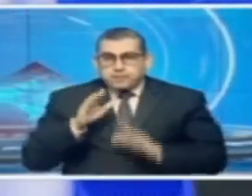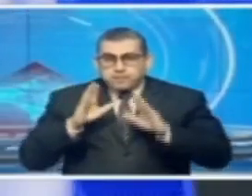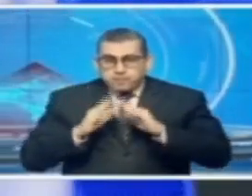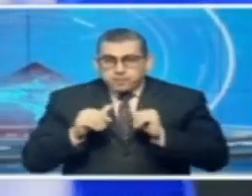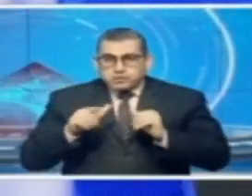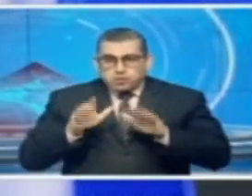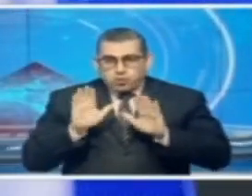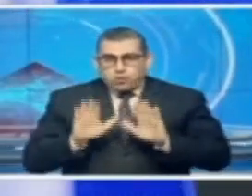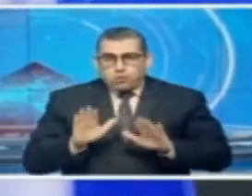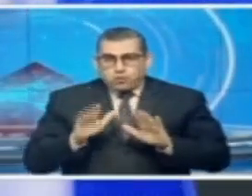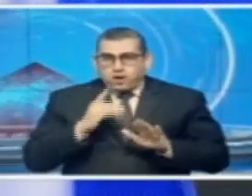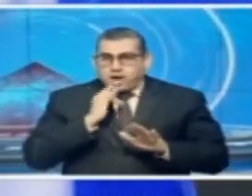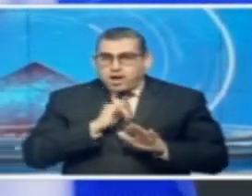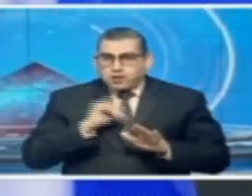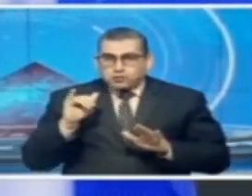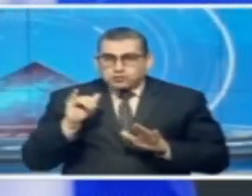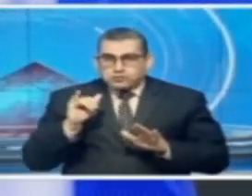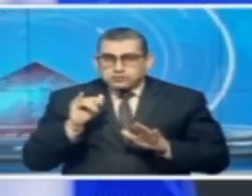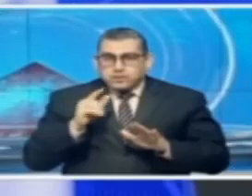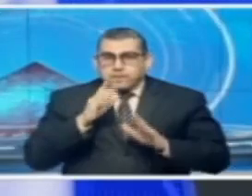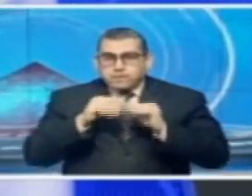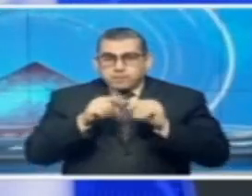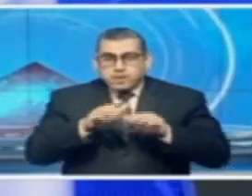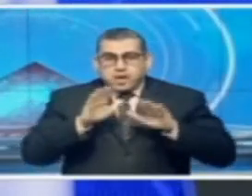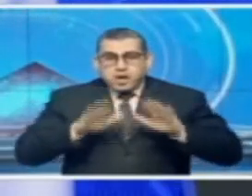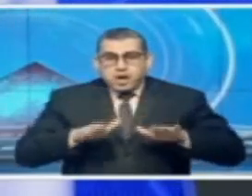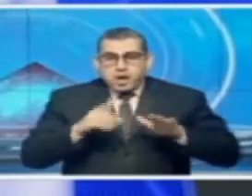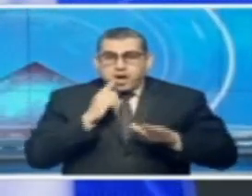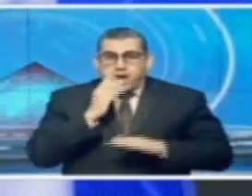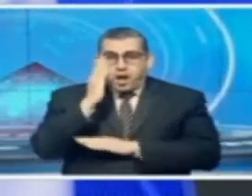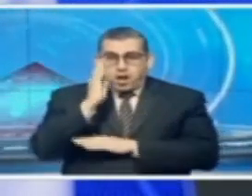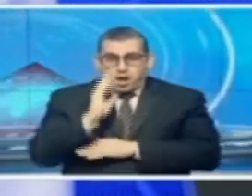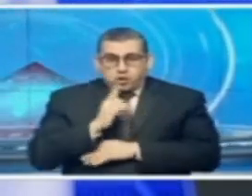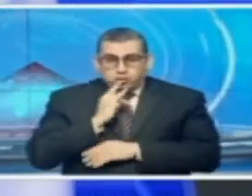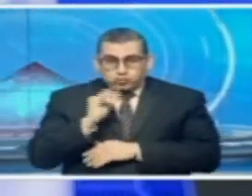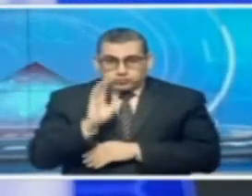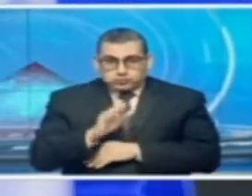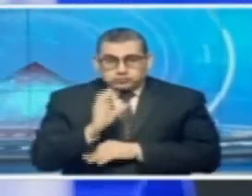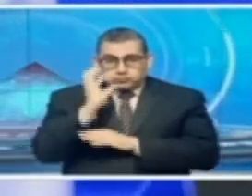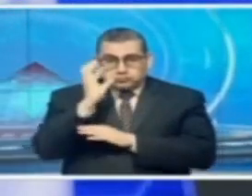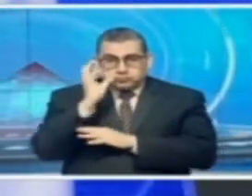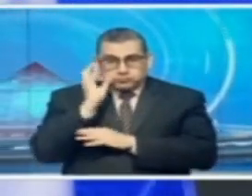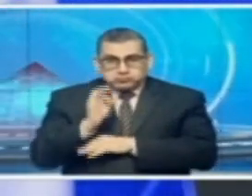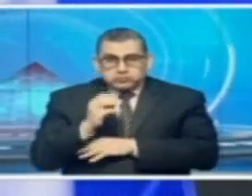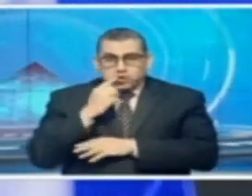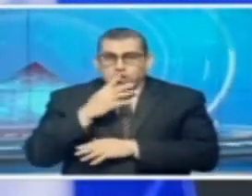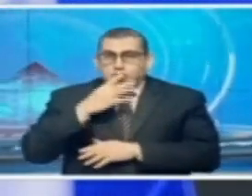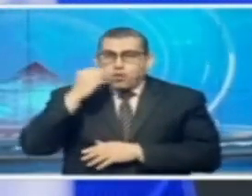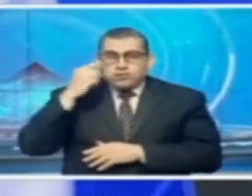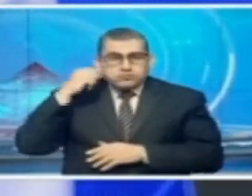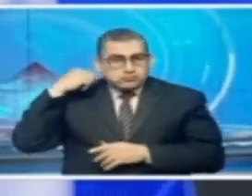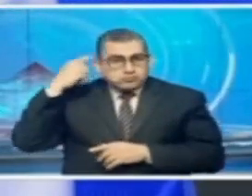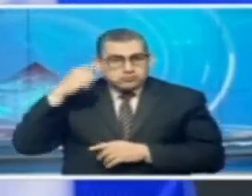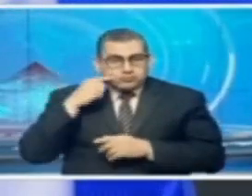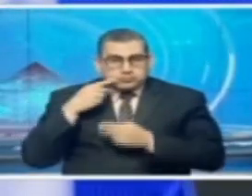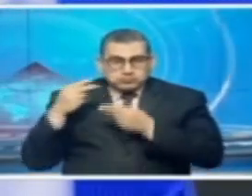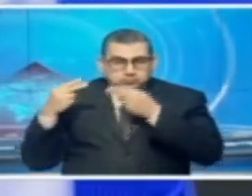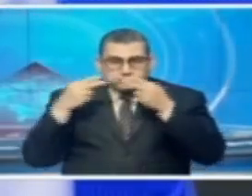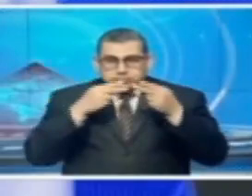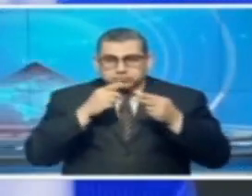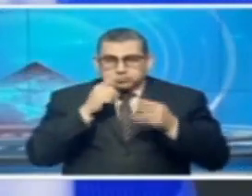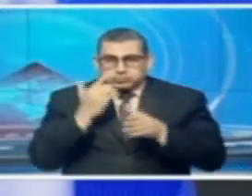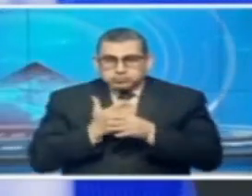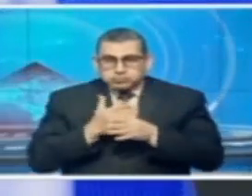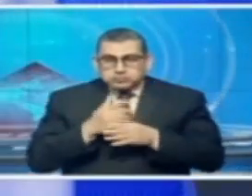هكذا، ولكي تبقى مصر هكذا لابد أن نستحضر الروح التي بثها